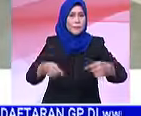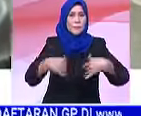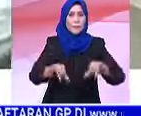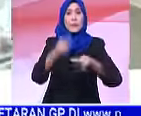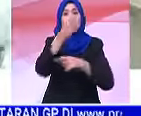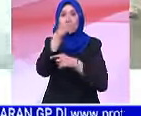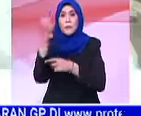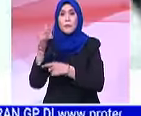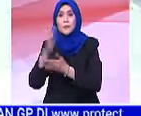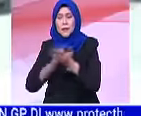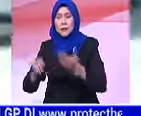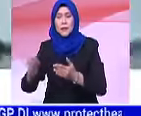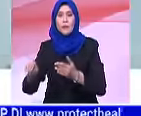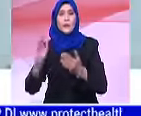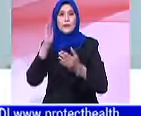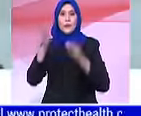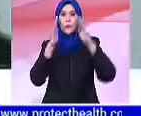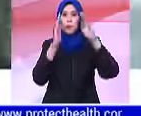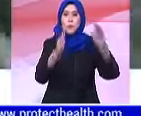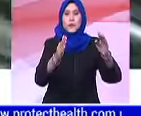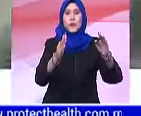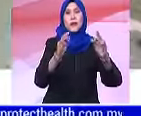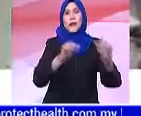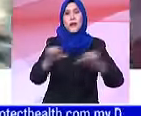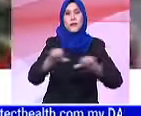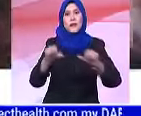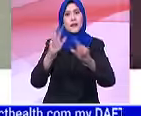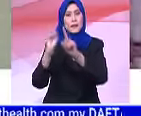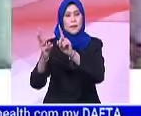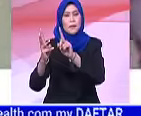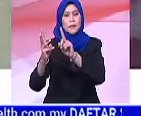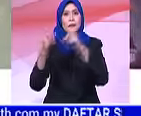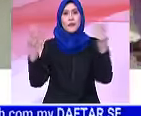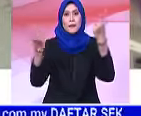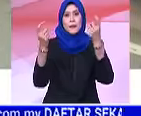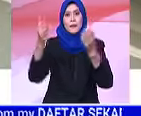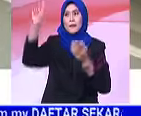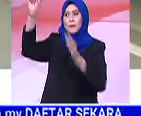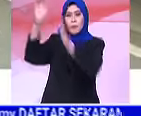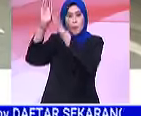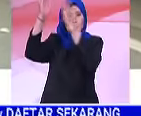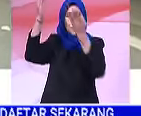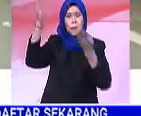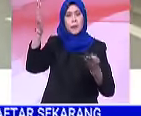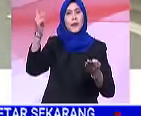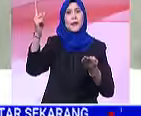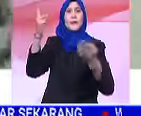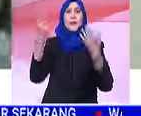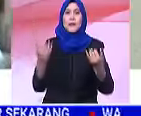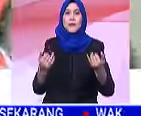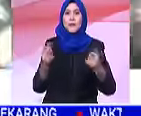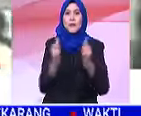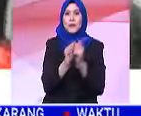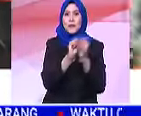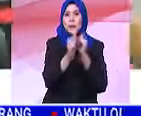Kebanyakan daripada mereka kini mula beralih kepada aktiviti kebajikan. Sempena Hari Nuzul Al-Quran, Kangaroo Motorsport dengan kerjasama